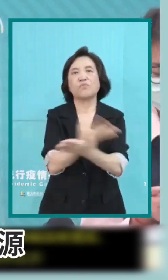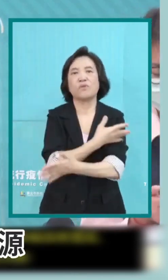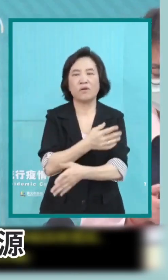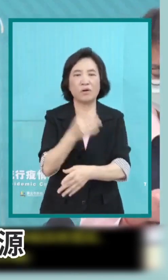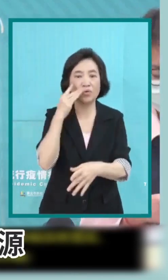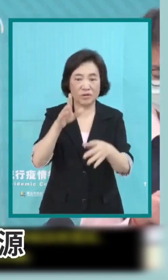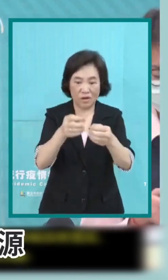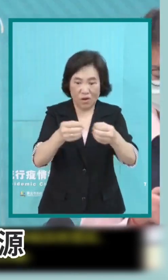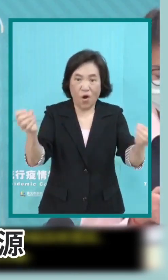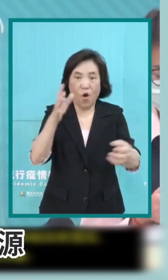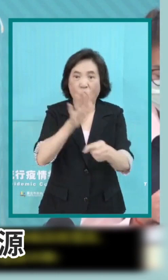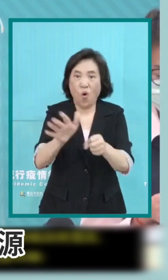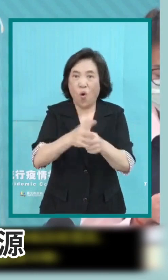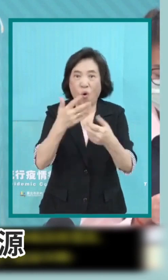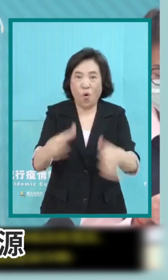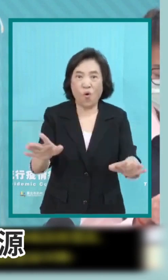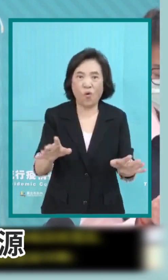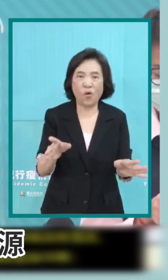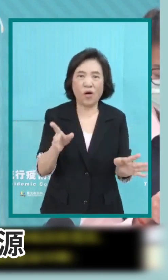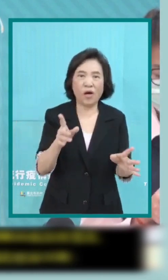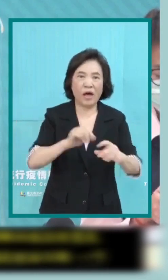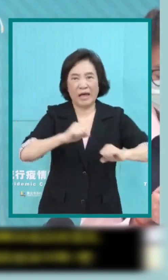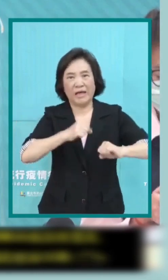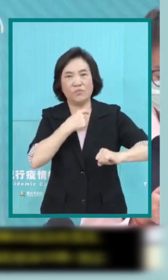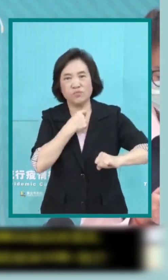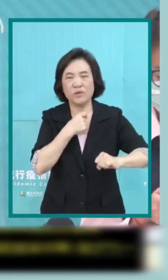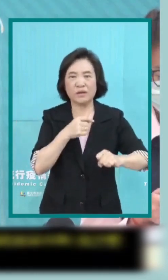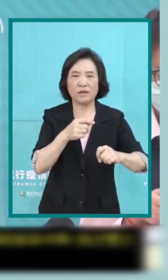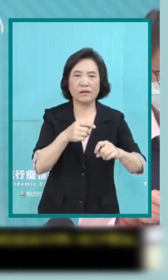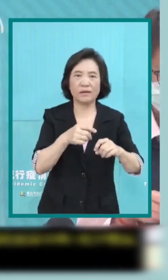是疫苗很少，它变成稀有资源，那